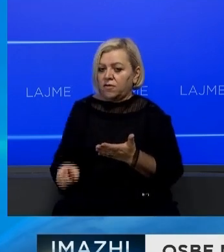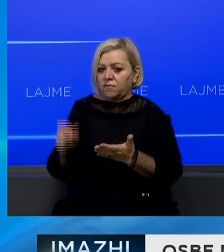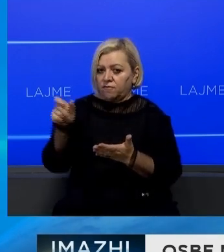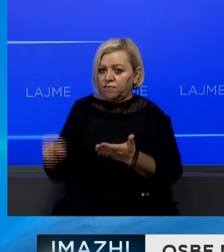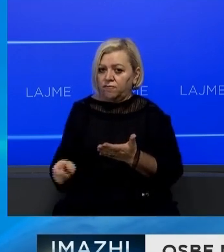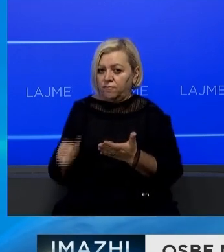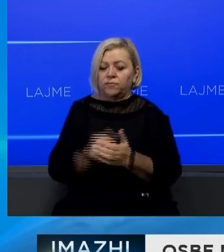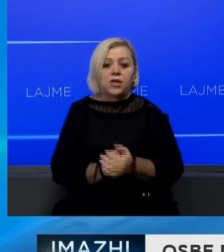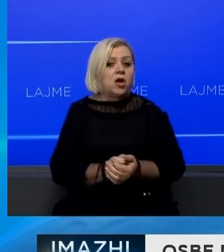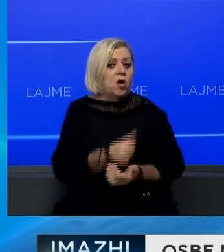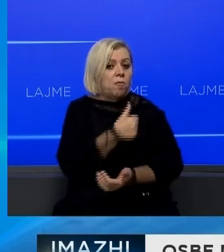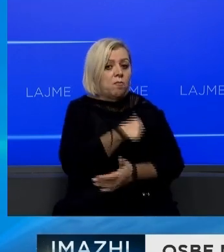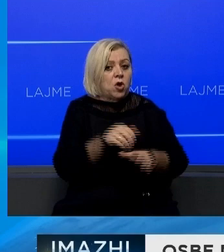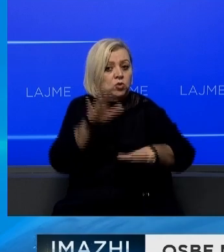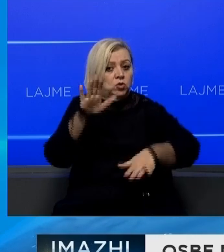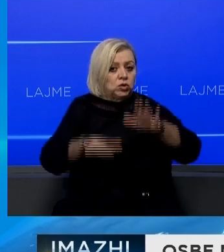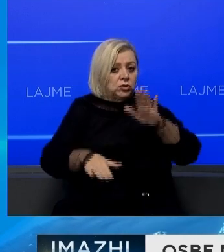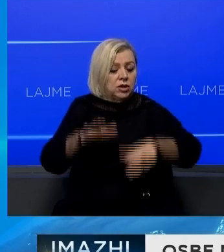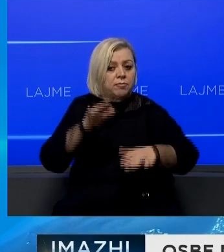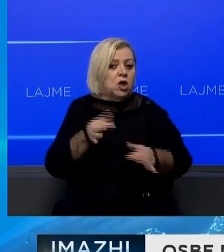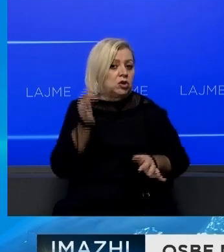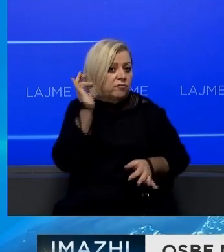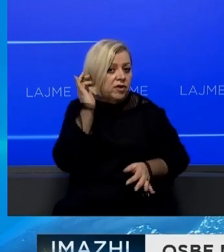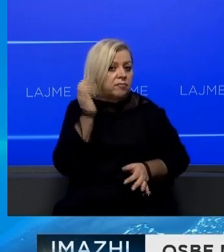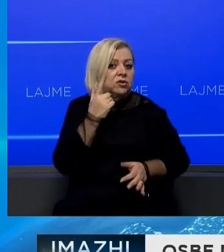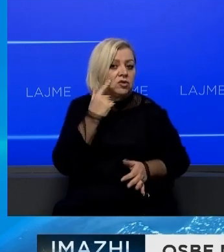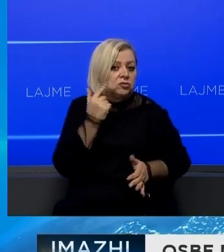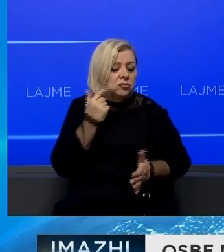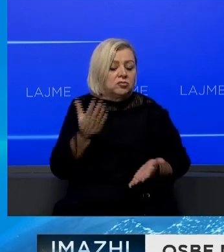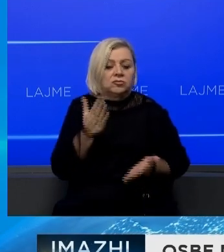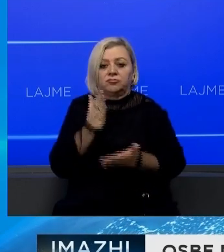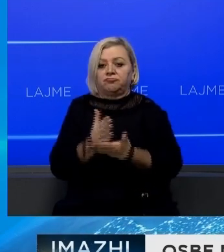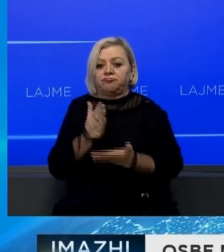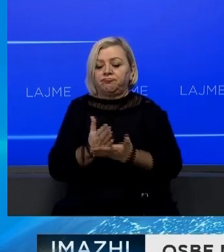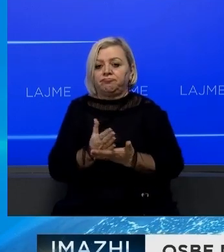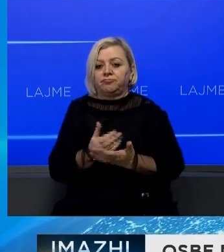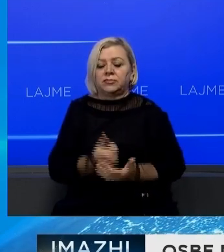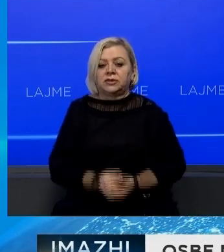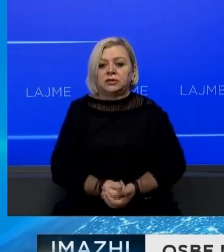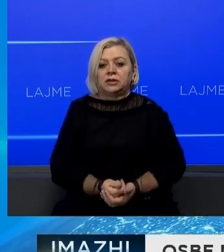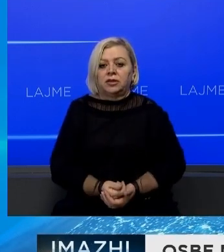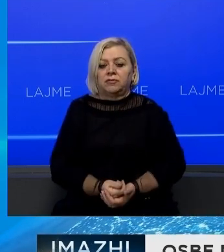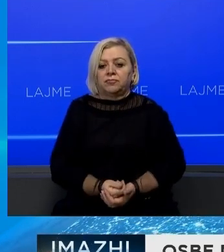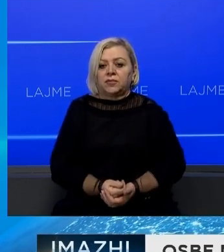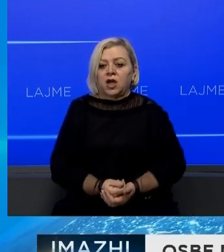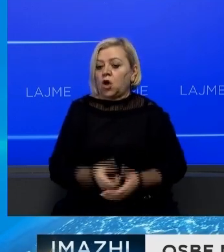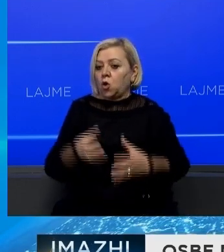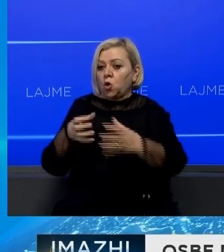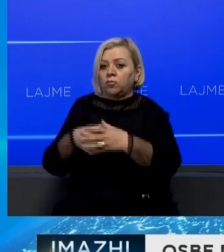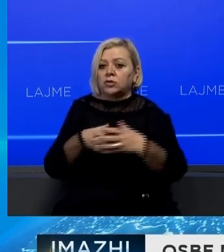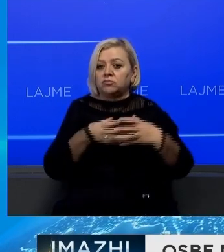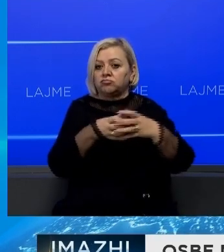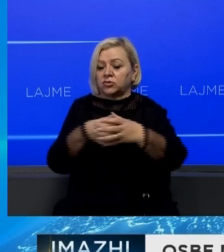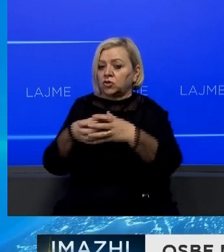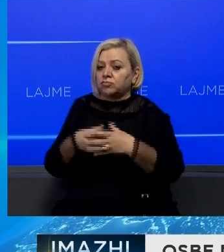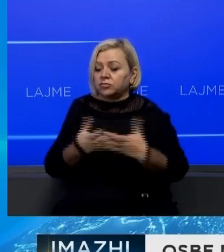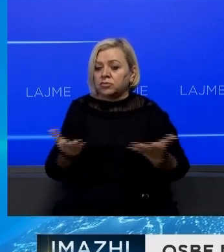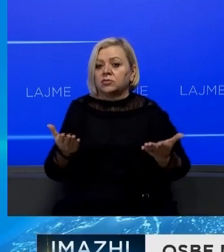parasysha moshën apo gjinin, edhe gjithsesi që pa marë parasysha komunitetin apo etnin